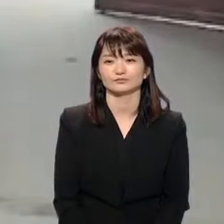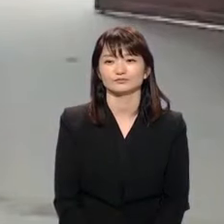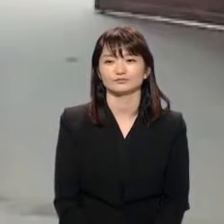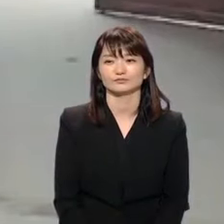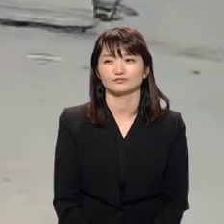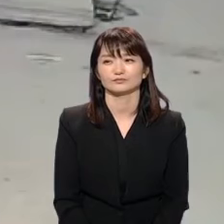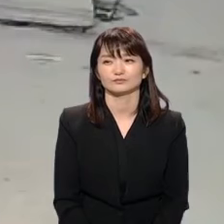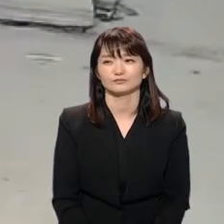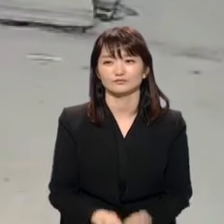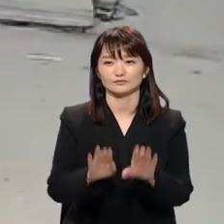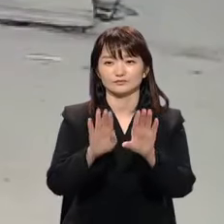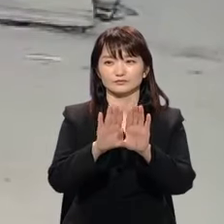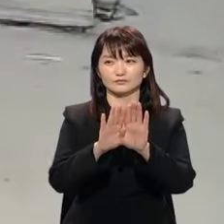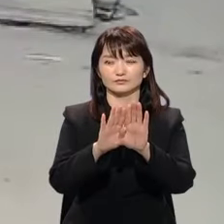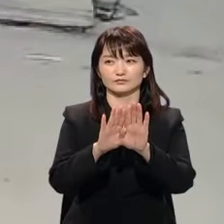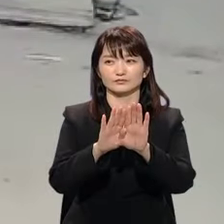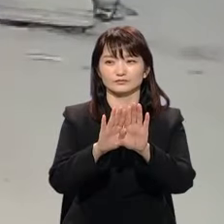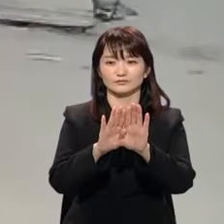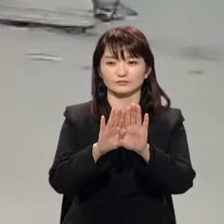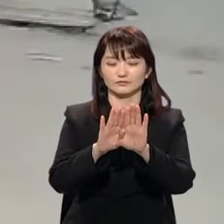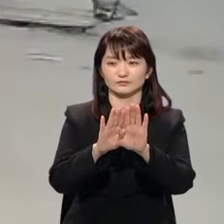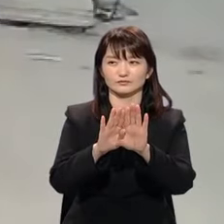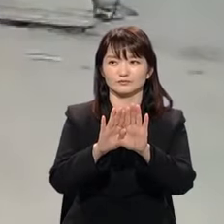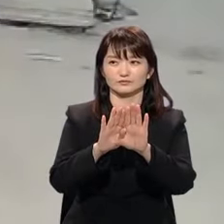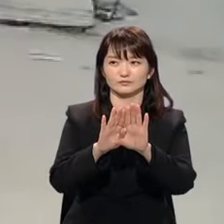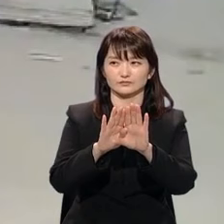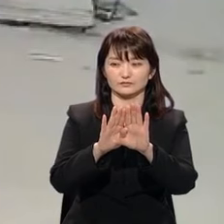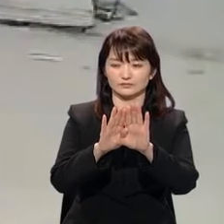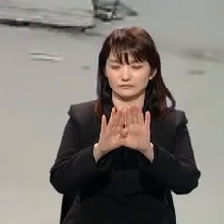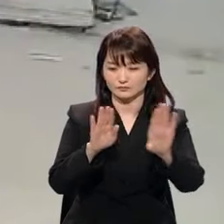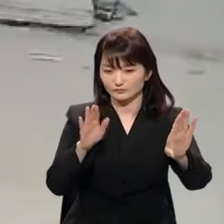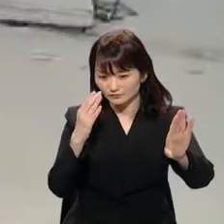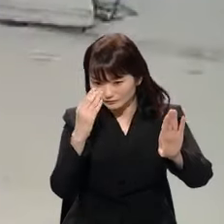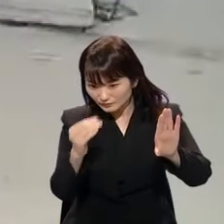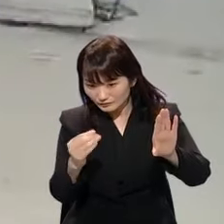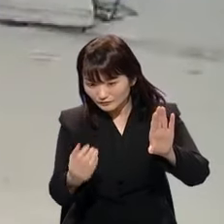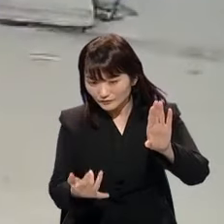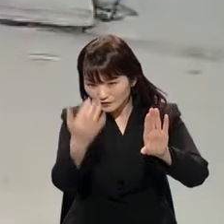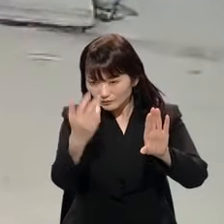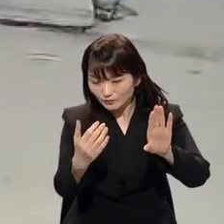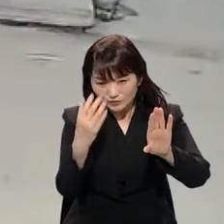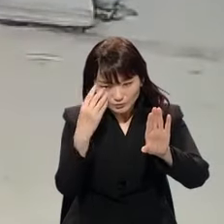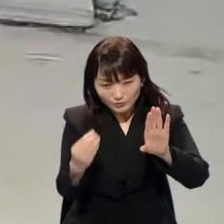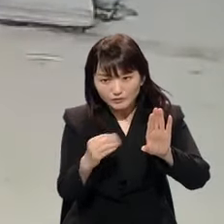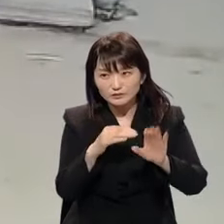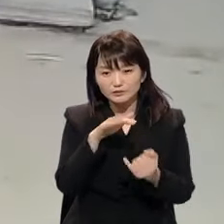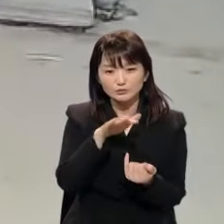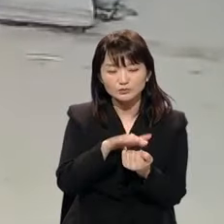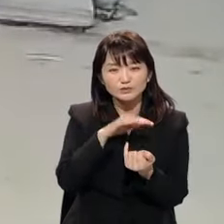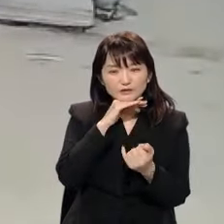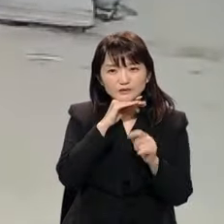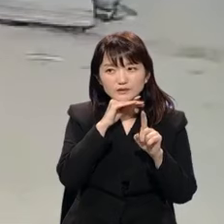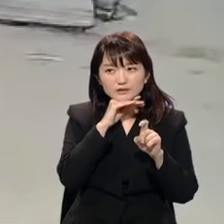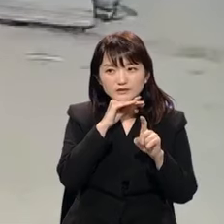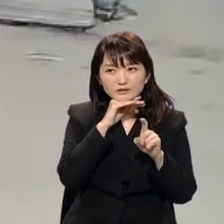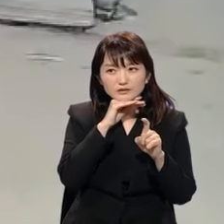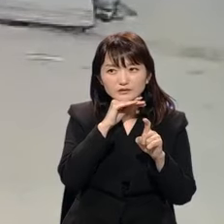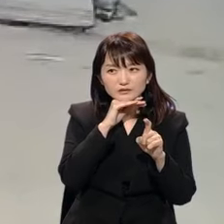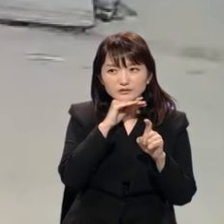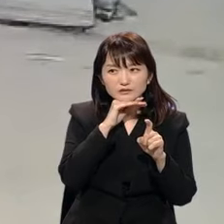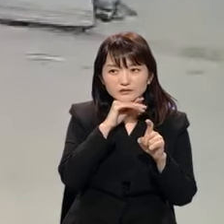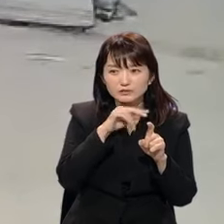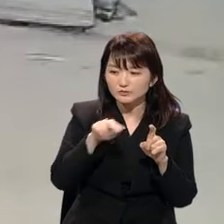자, 문 뒤로 불이 활활 타오르고 있습니다. 그리고 화재를 목격한 건 11살짜리 소녀였는데요. 소녀는 멍하니 불을 보다가